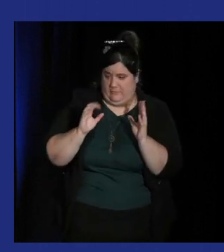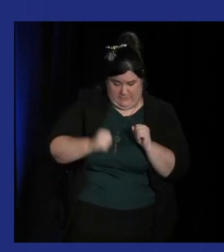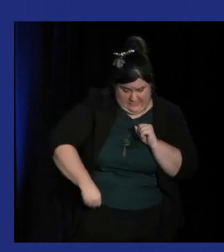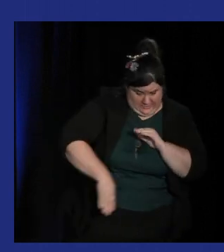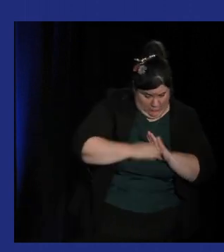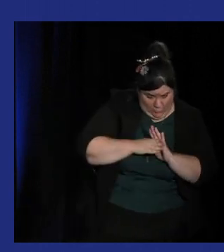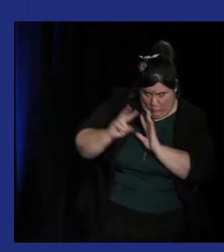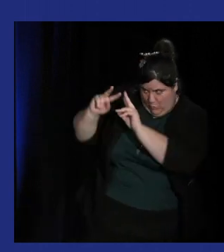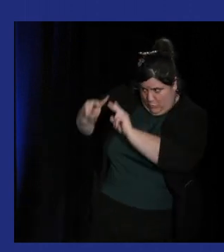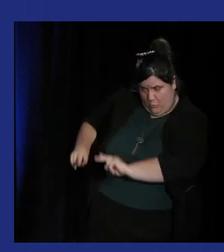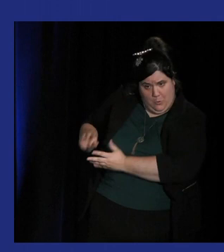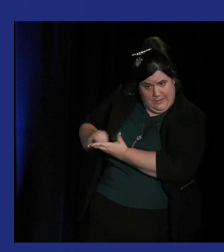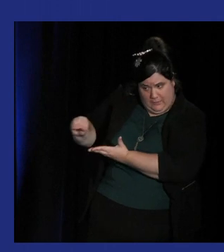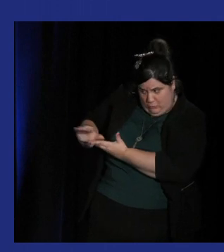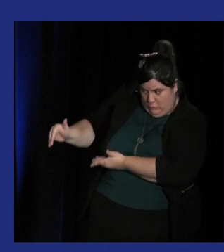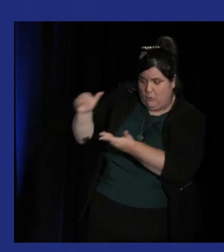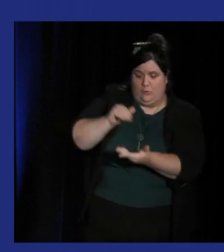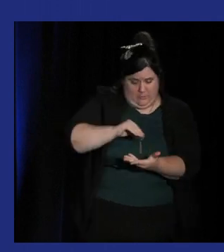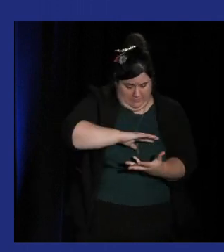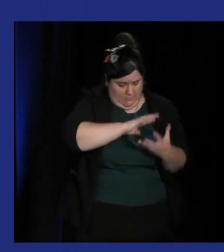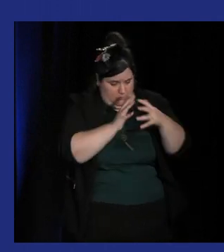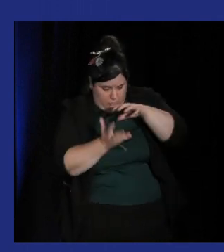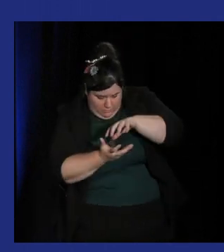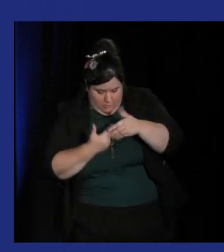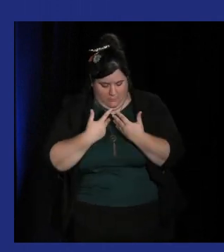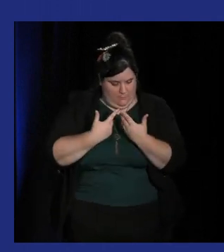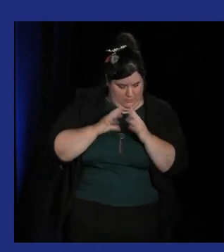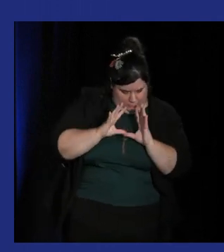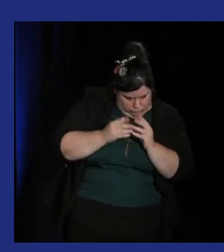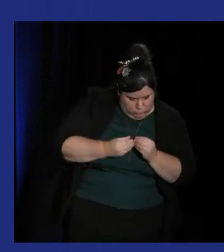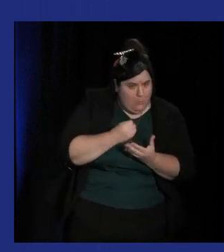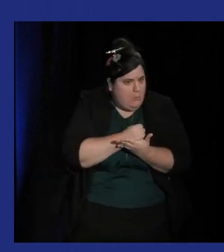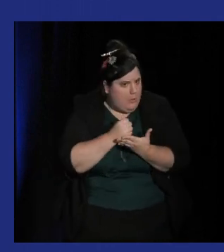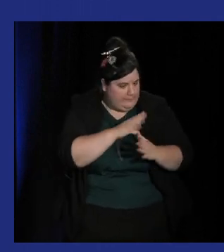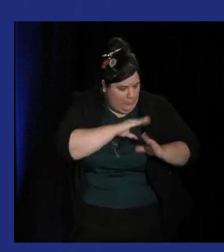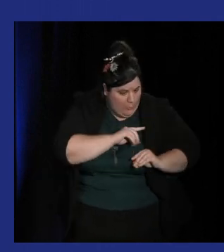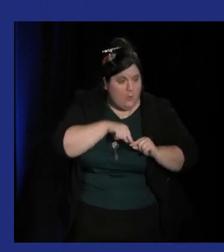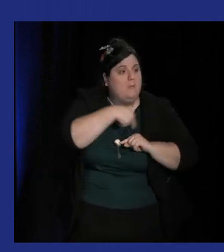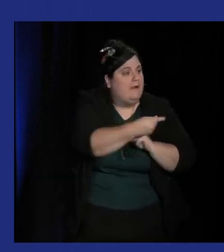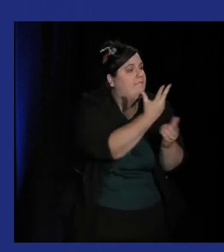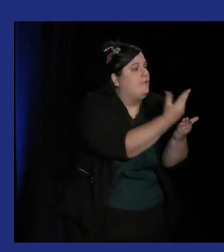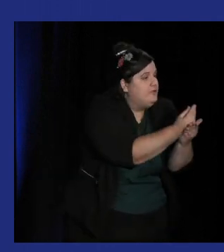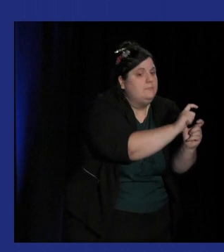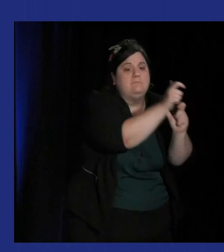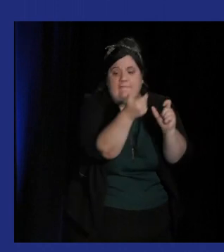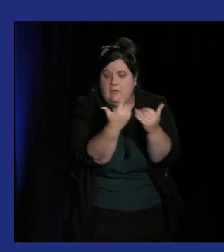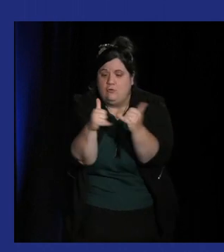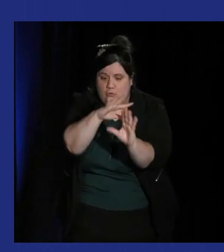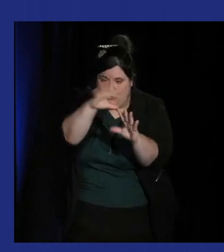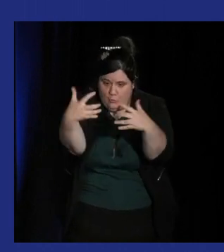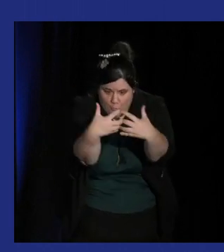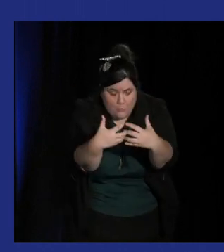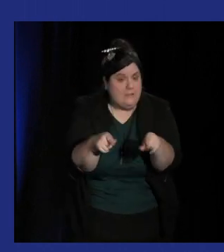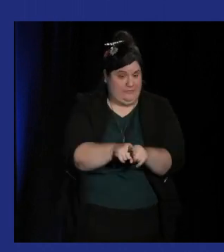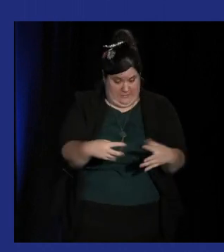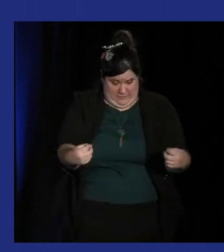la fin on vérifie que les sous-titres sont bien synchro avec la voix des choses comme ça quoi je crois en plus que sur Six-Fours il y a